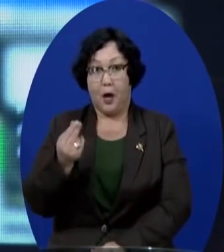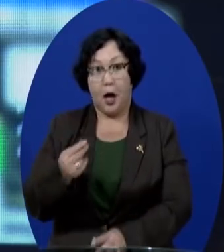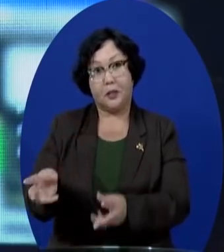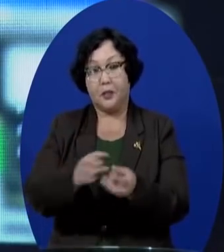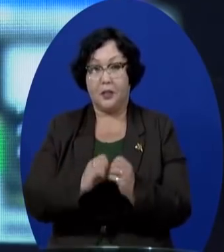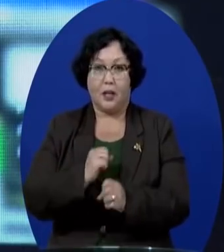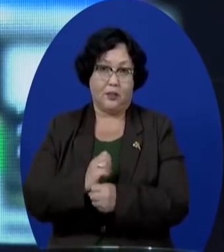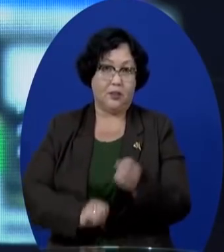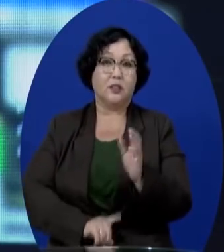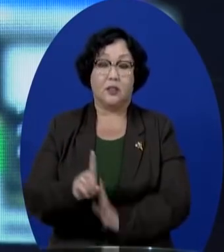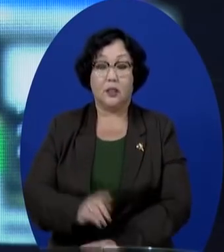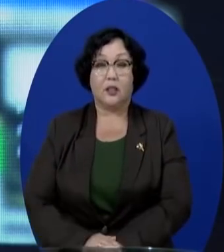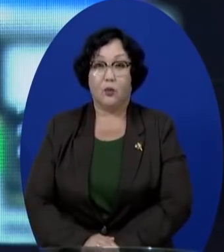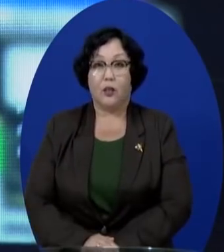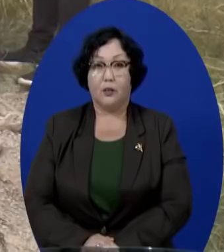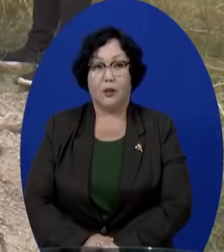байна.